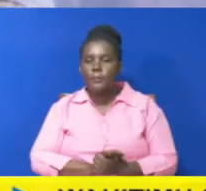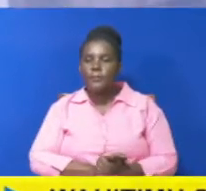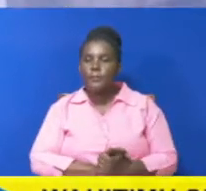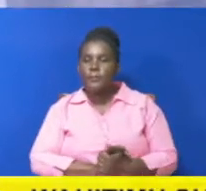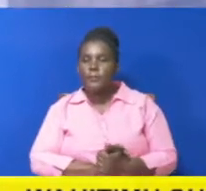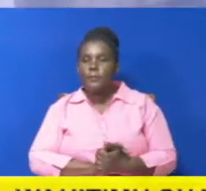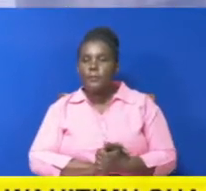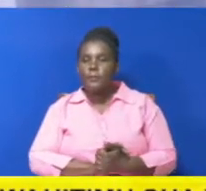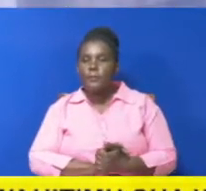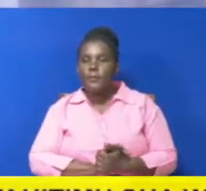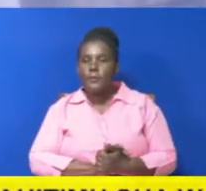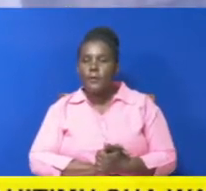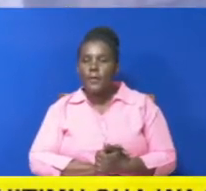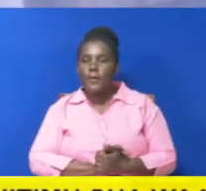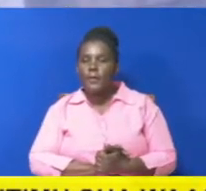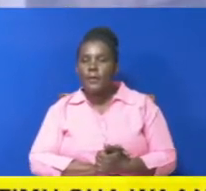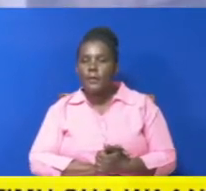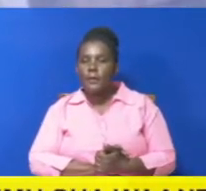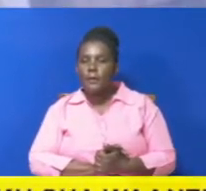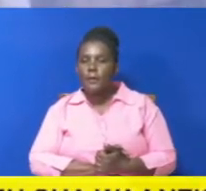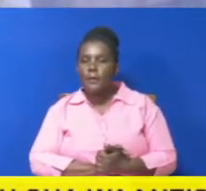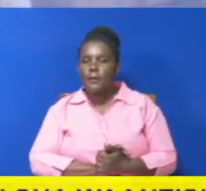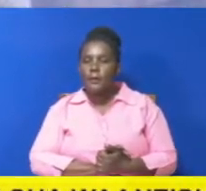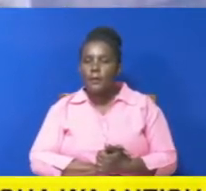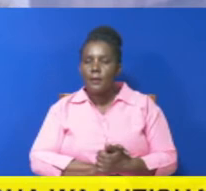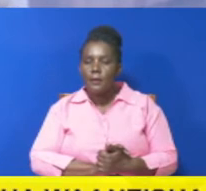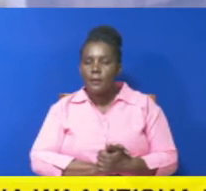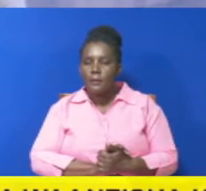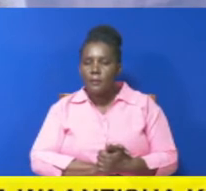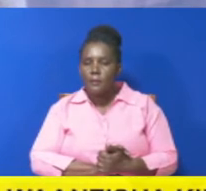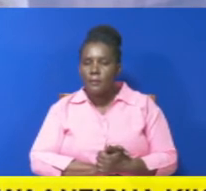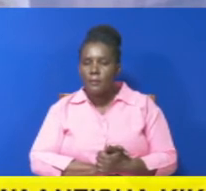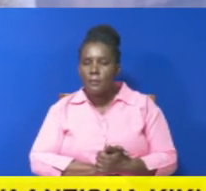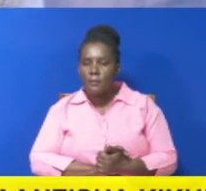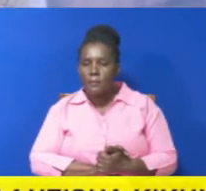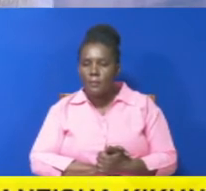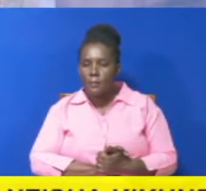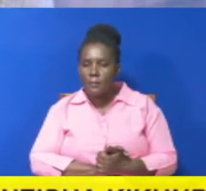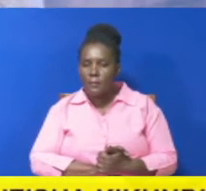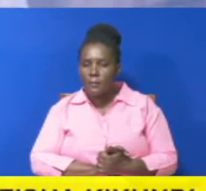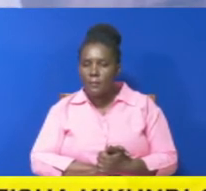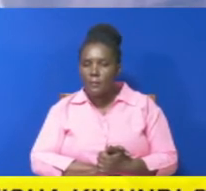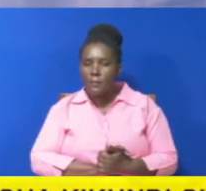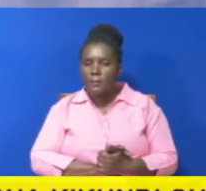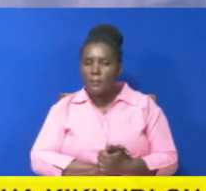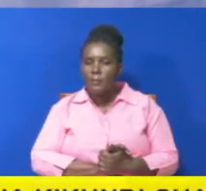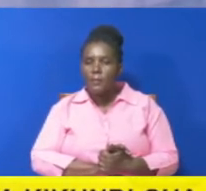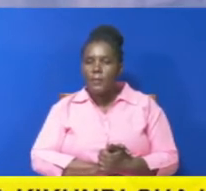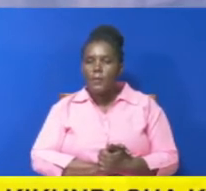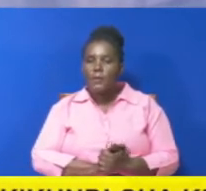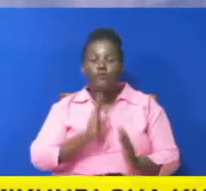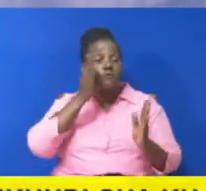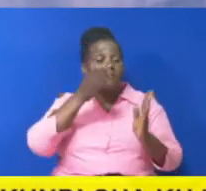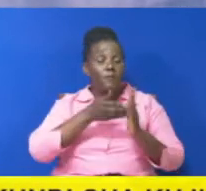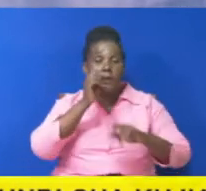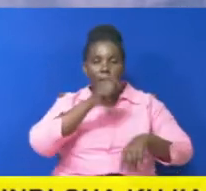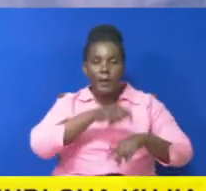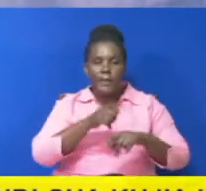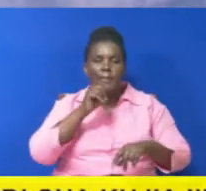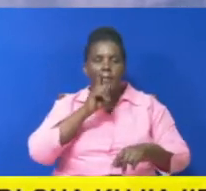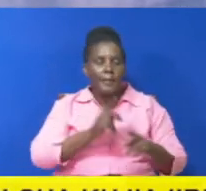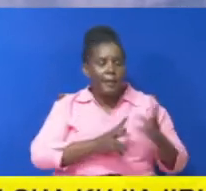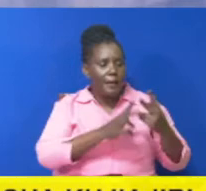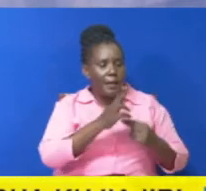Zaidi kuwezeshwa kwenda kwenye utafiti wa vyanzo vya maji. Tufikie wakati kila kijiji, kila kata, kila